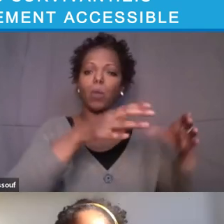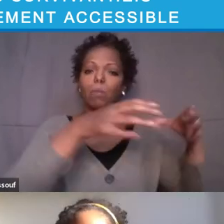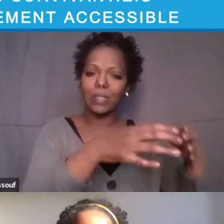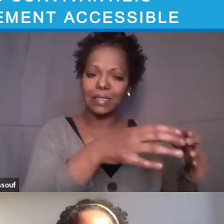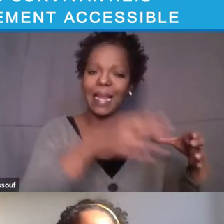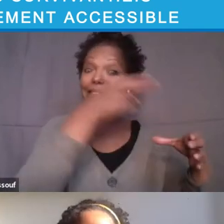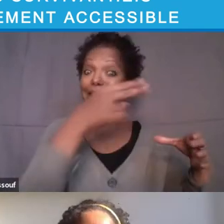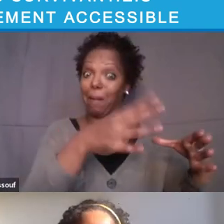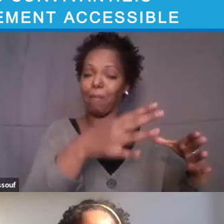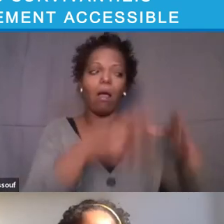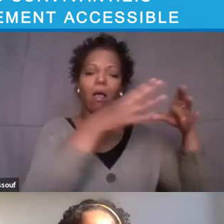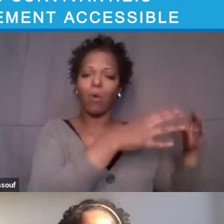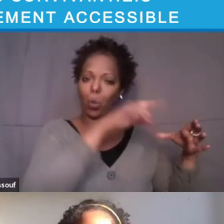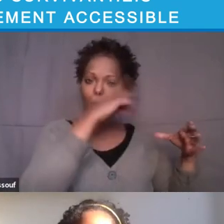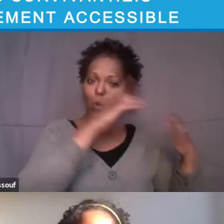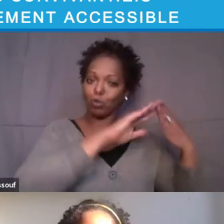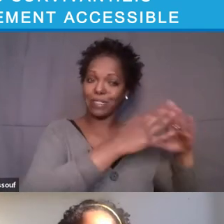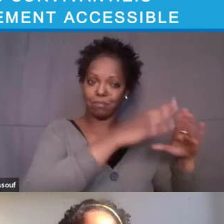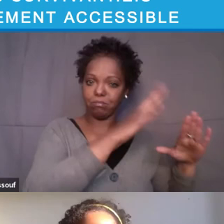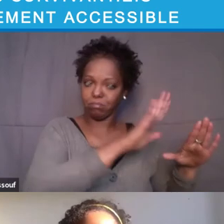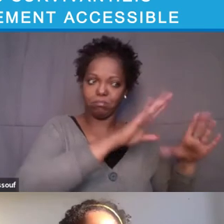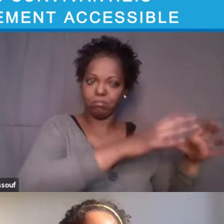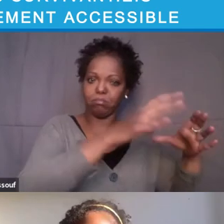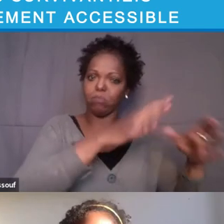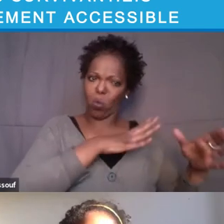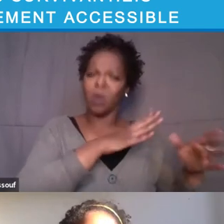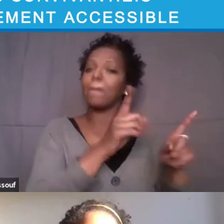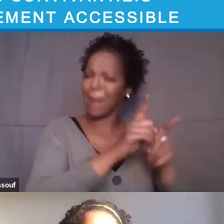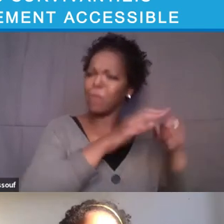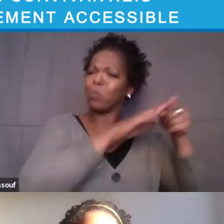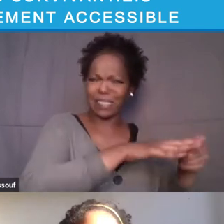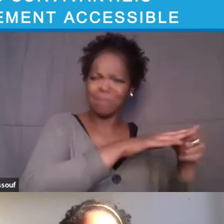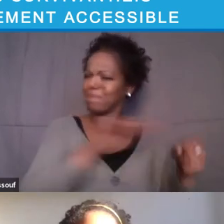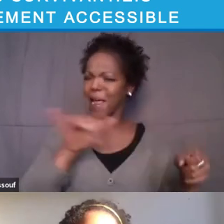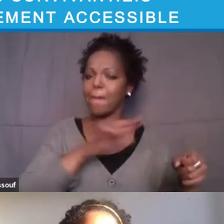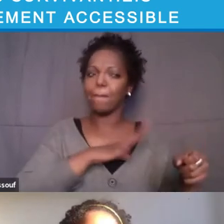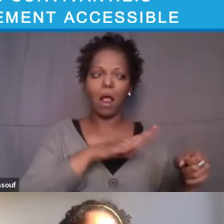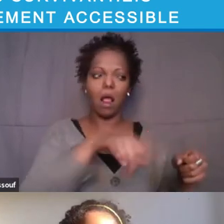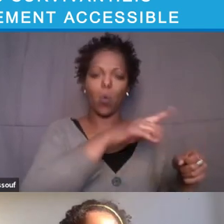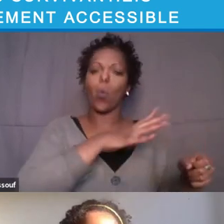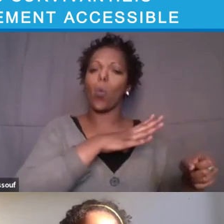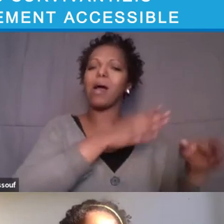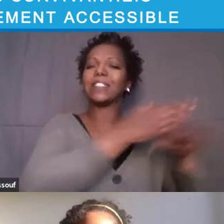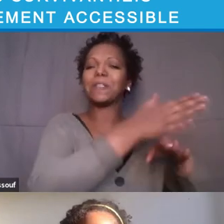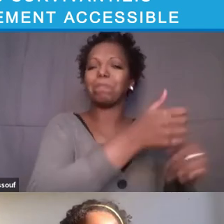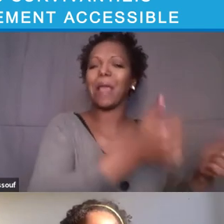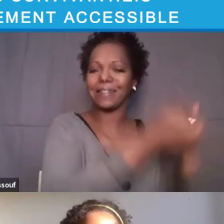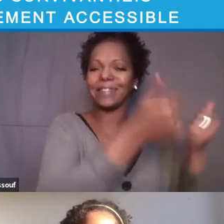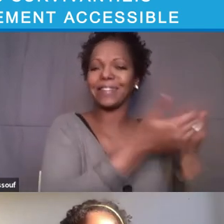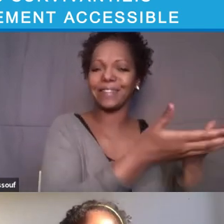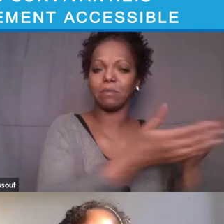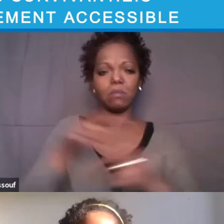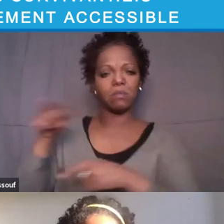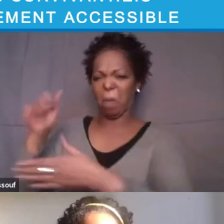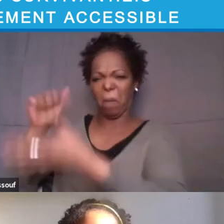sociale normale. OK. Déjà qu'on est une communauté handicapée, on vit de